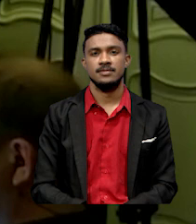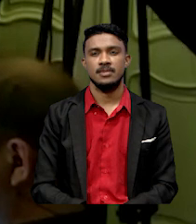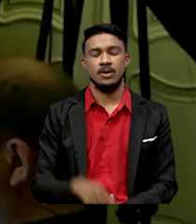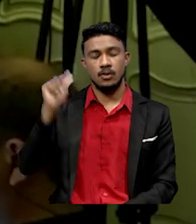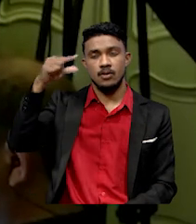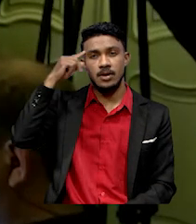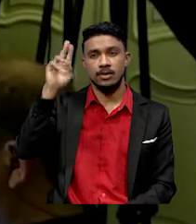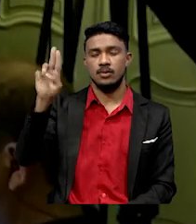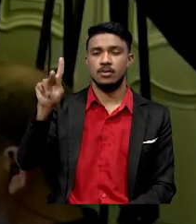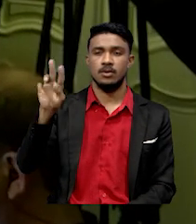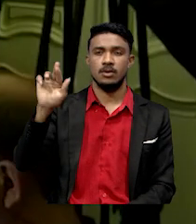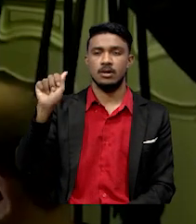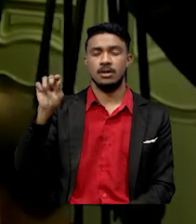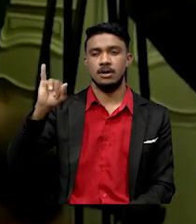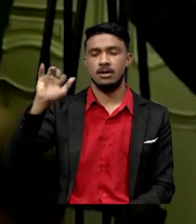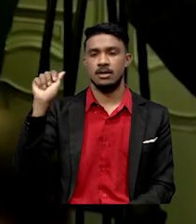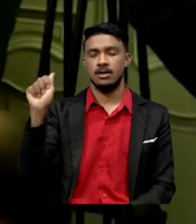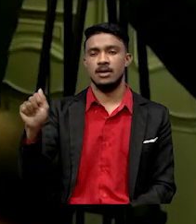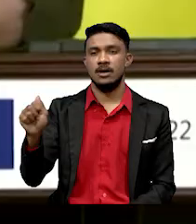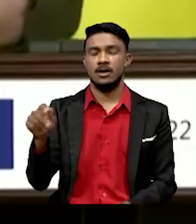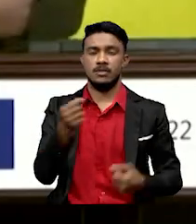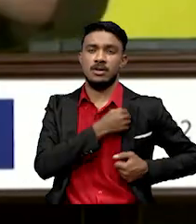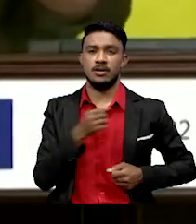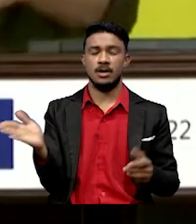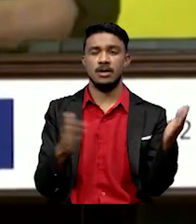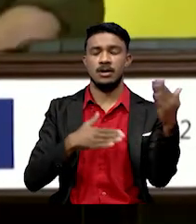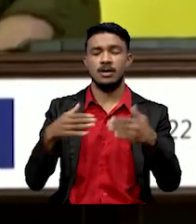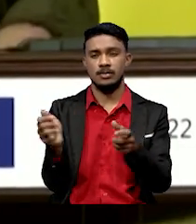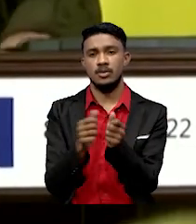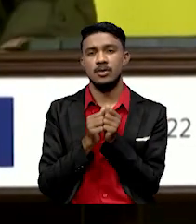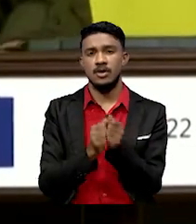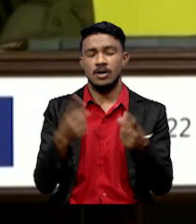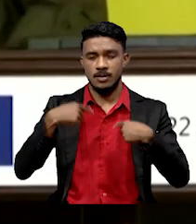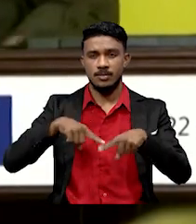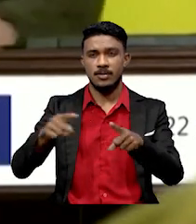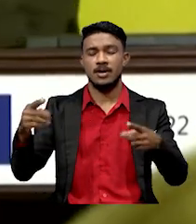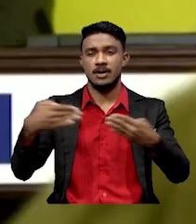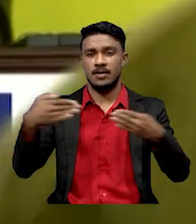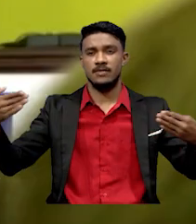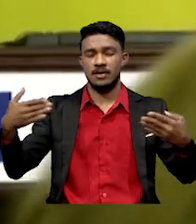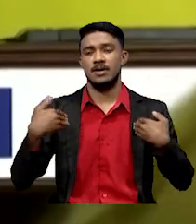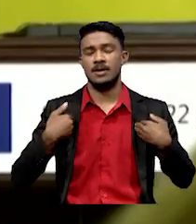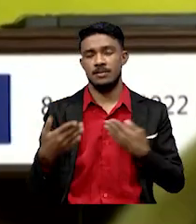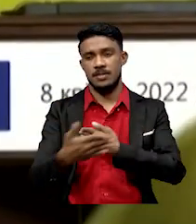Governo Ucrania hateten katak, militar Rusia halibur malu fila fali hafuin lao ses ba zona leste besi Kiev